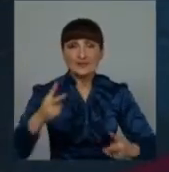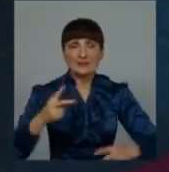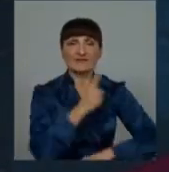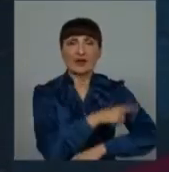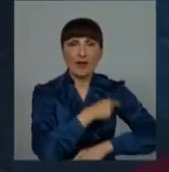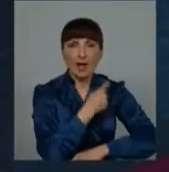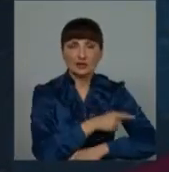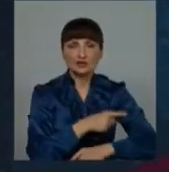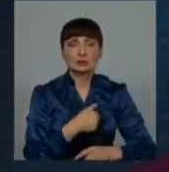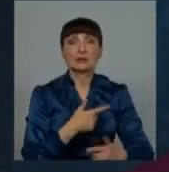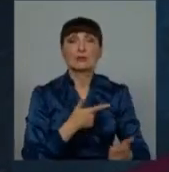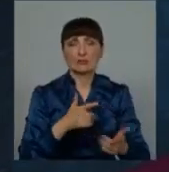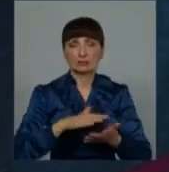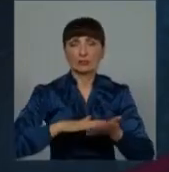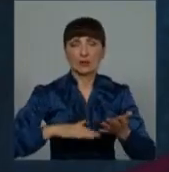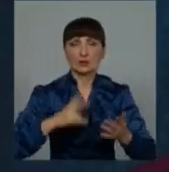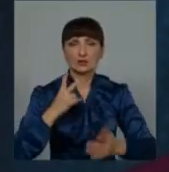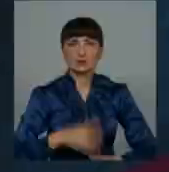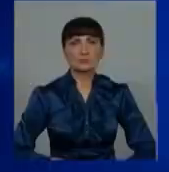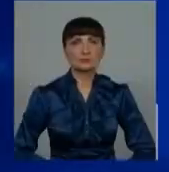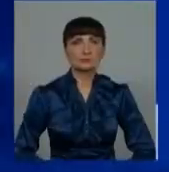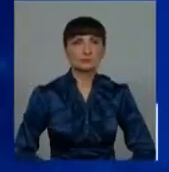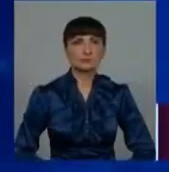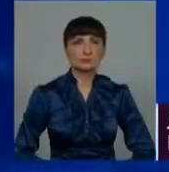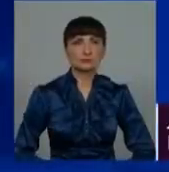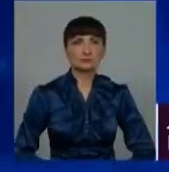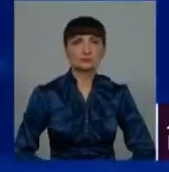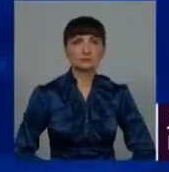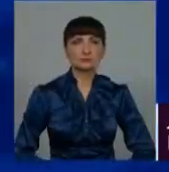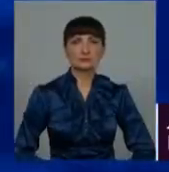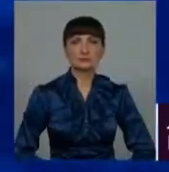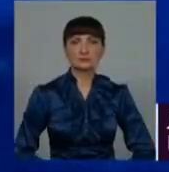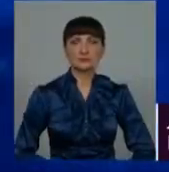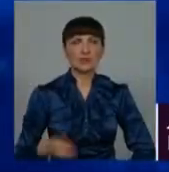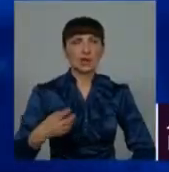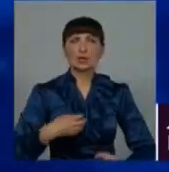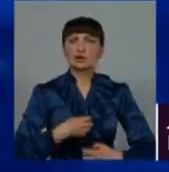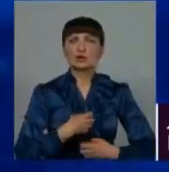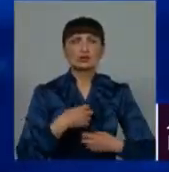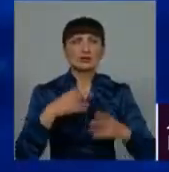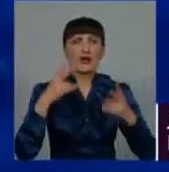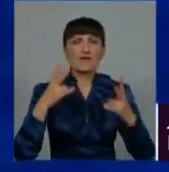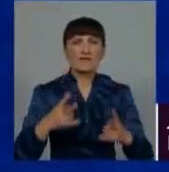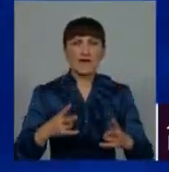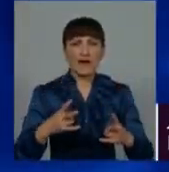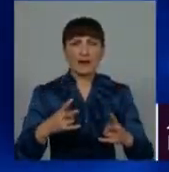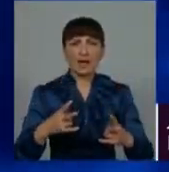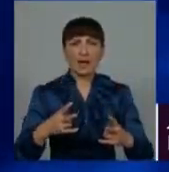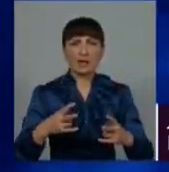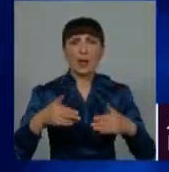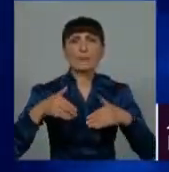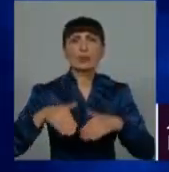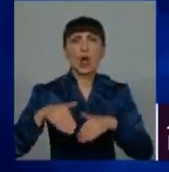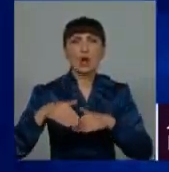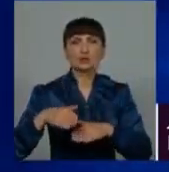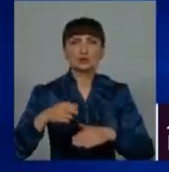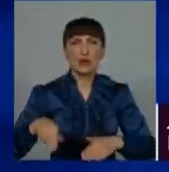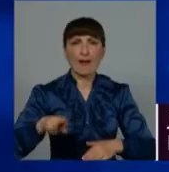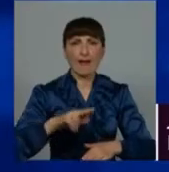эфиру подготовила Рамина Мирзалимова. Здесь жесткая авария, прям на Новой площади.